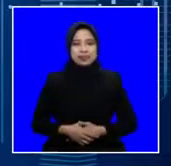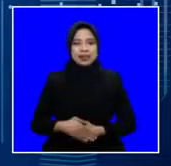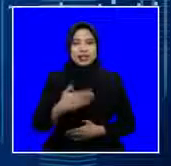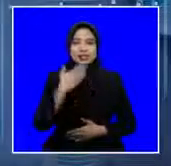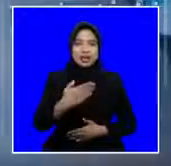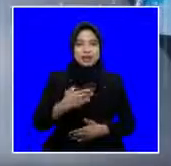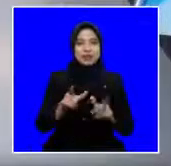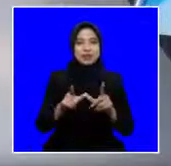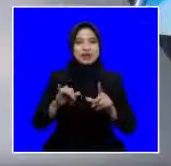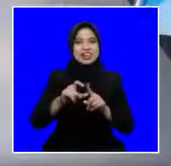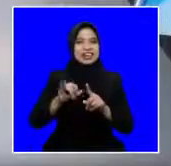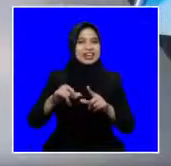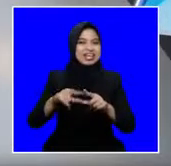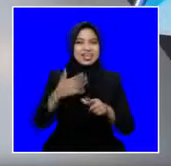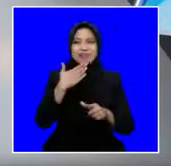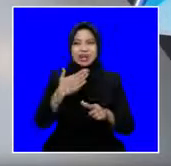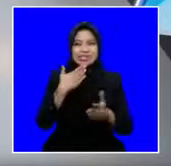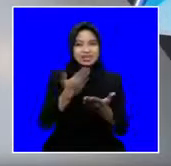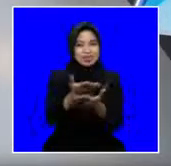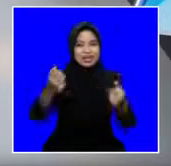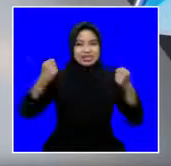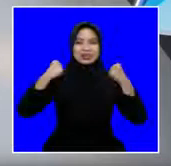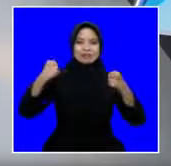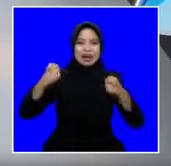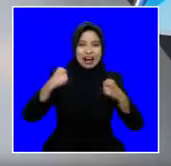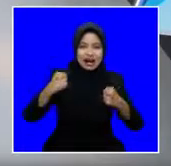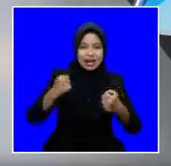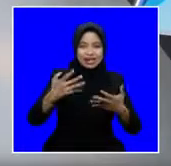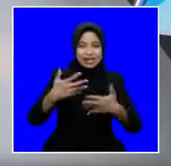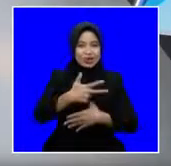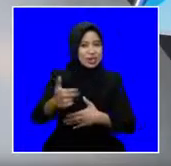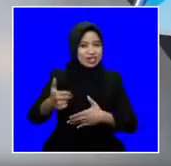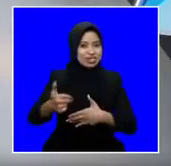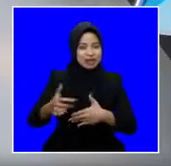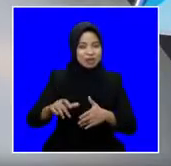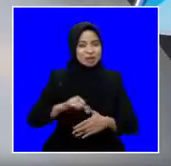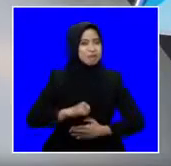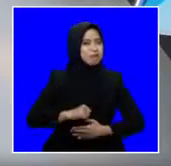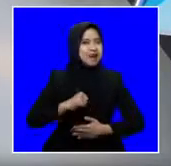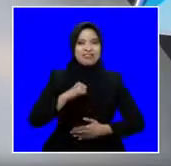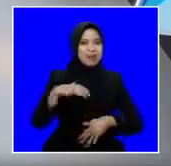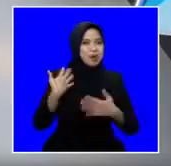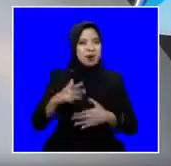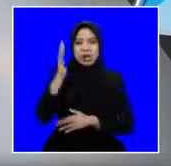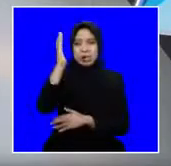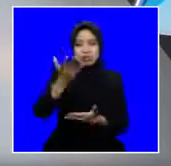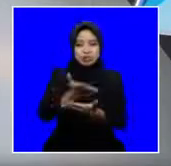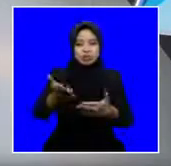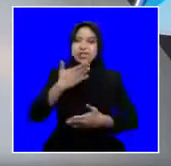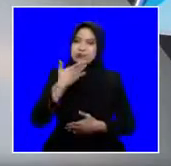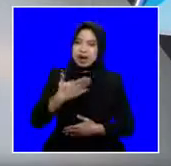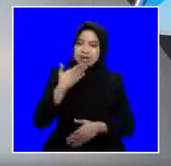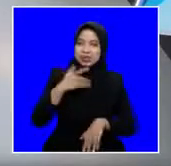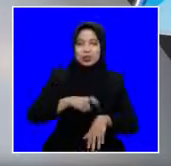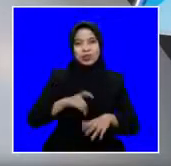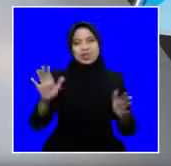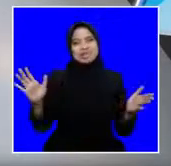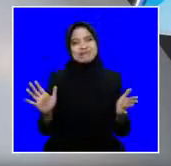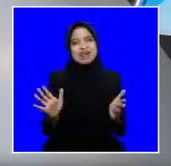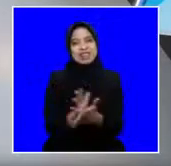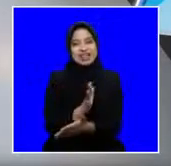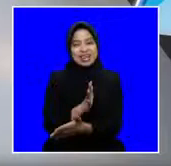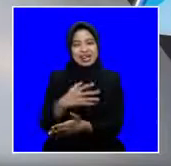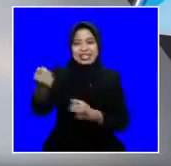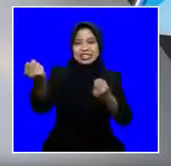kasih. Terima kasih semuanya, semangat untuk menjadi long life learner ya. Indonesia ini makin membanggakan. Terima kasih para narasumber atas waktu, kesempatan, dan